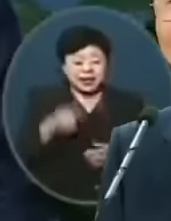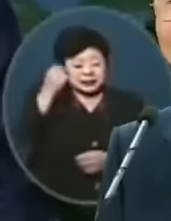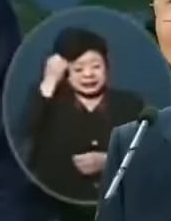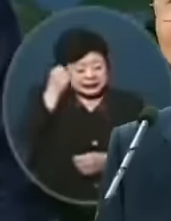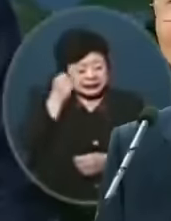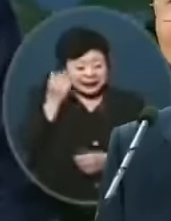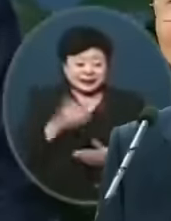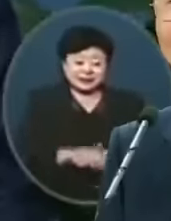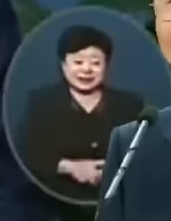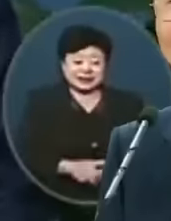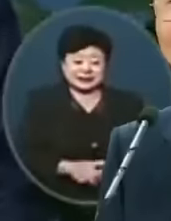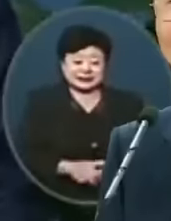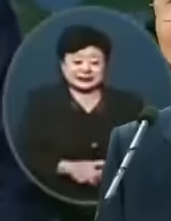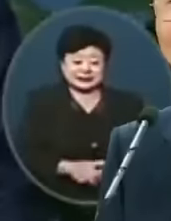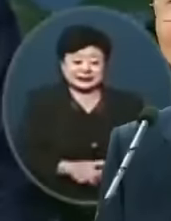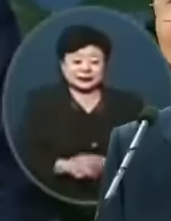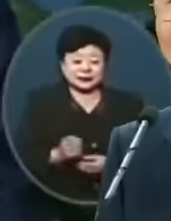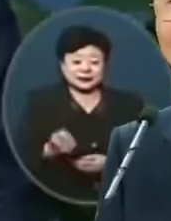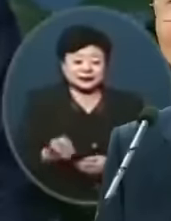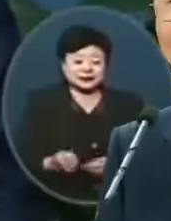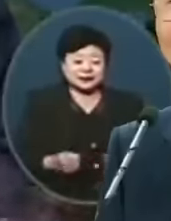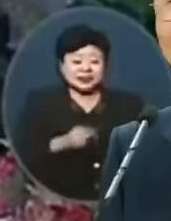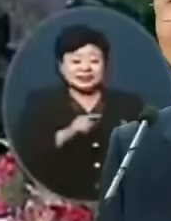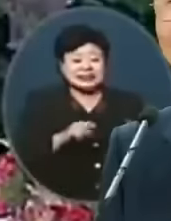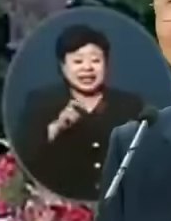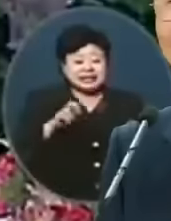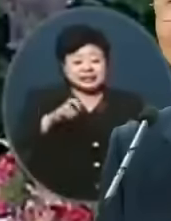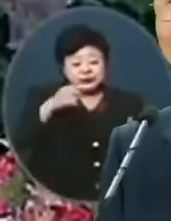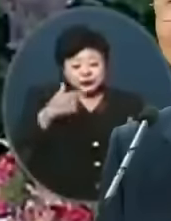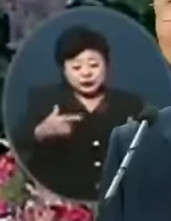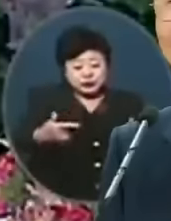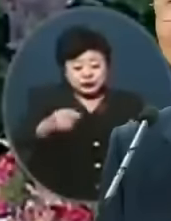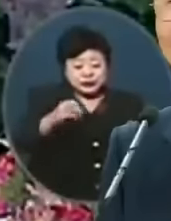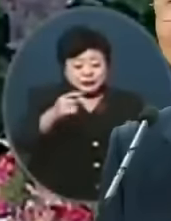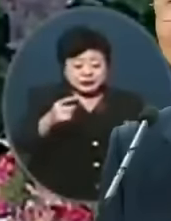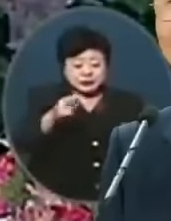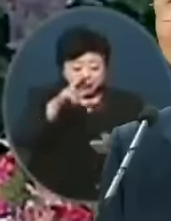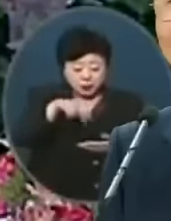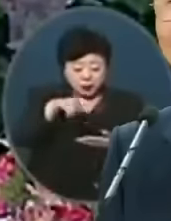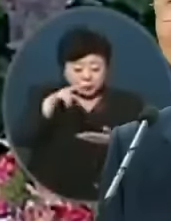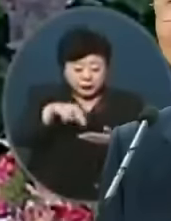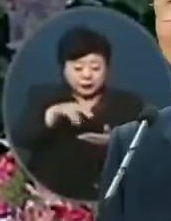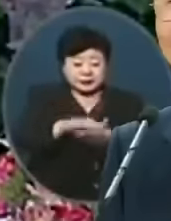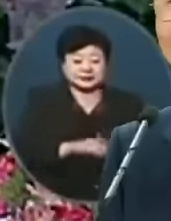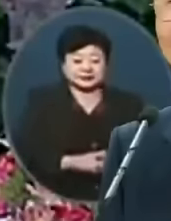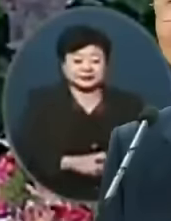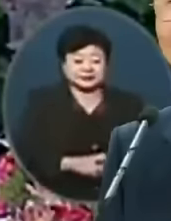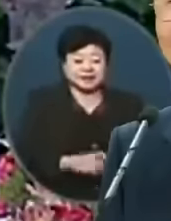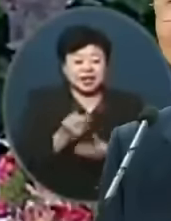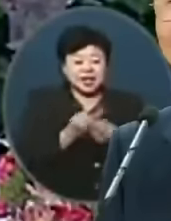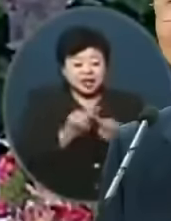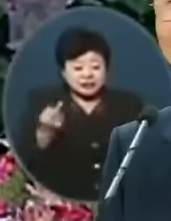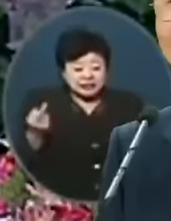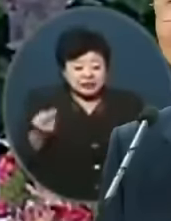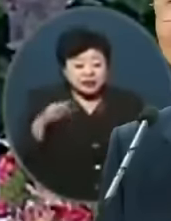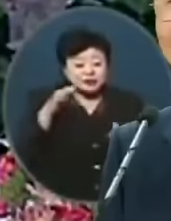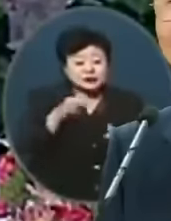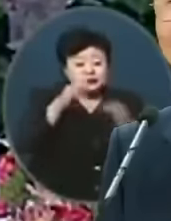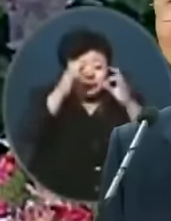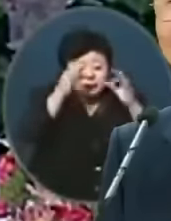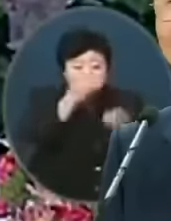생각해야 됩니다. 고린도전서 1장 26절로 31절에 본문에 읽은 말과 같이 형제들아 너희를 부르심을